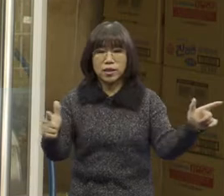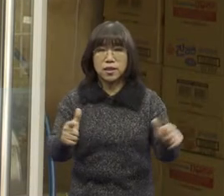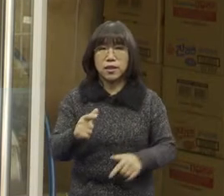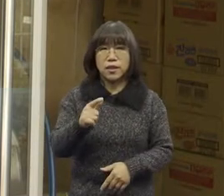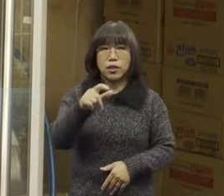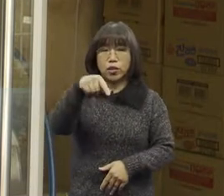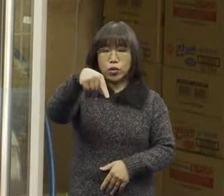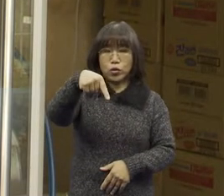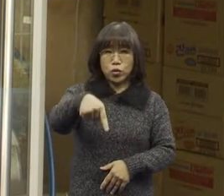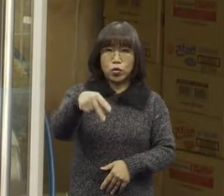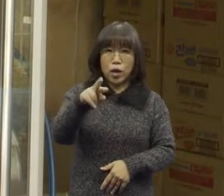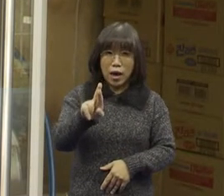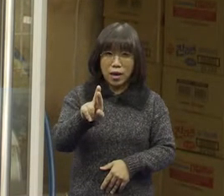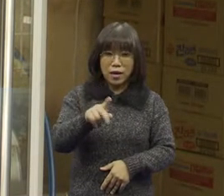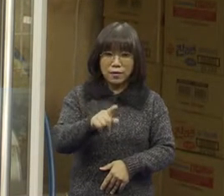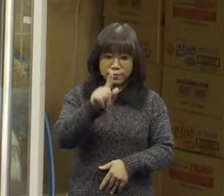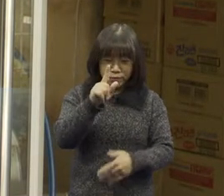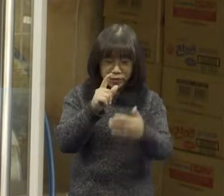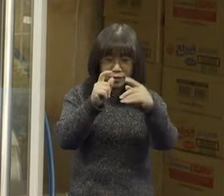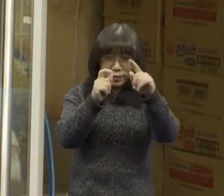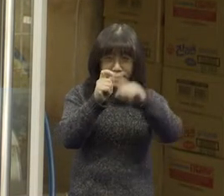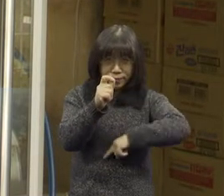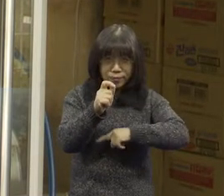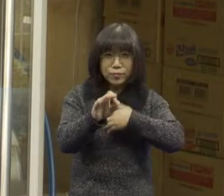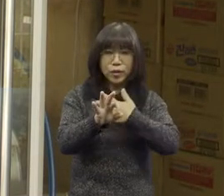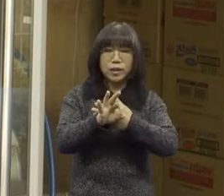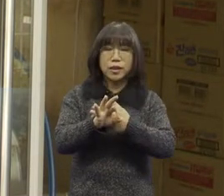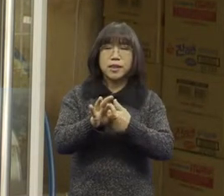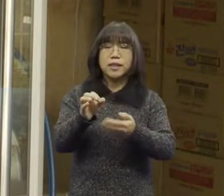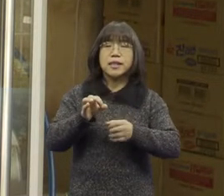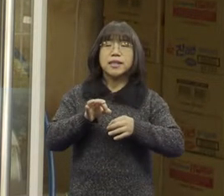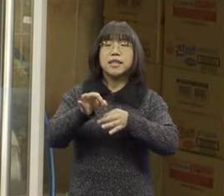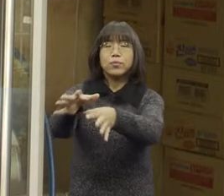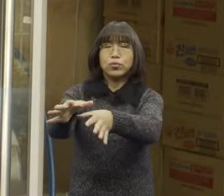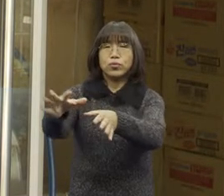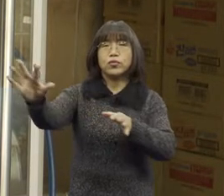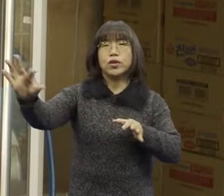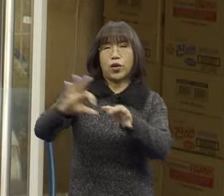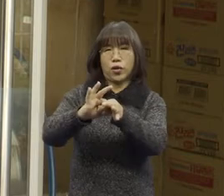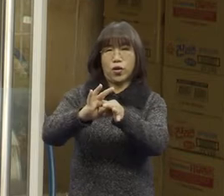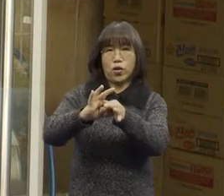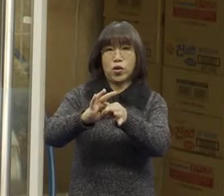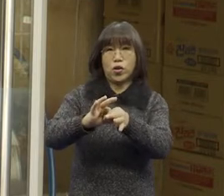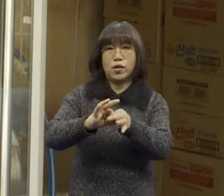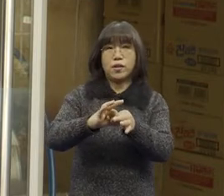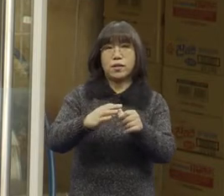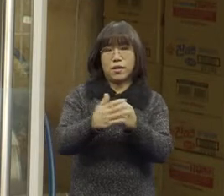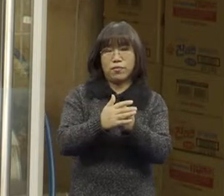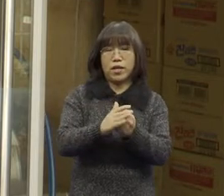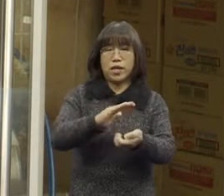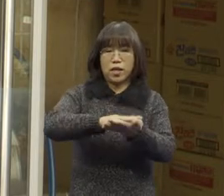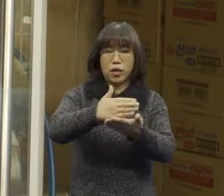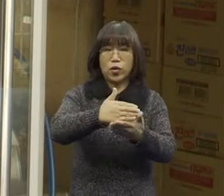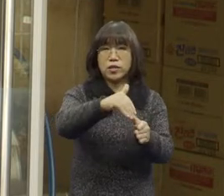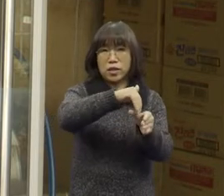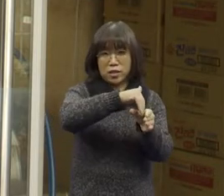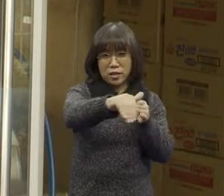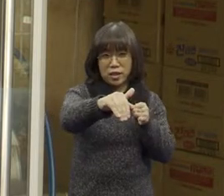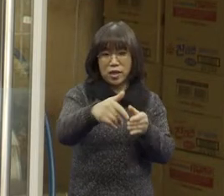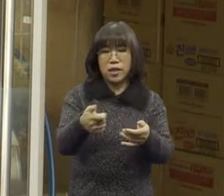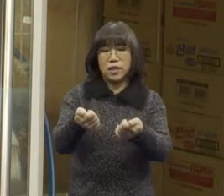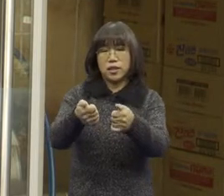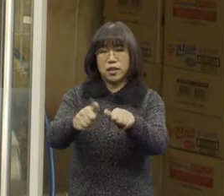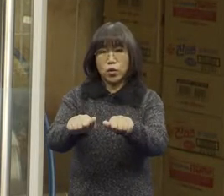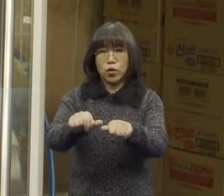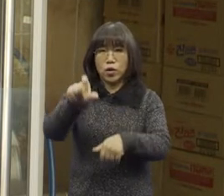인쇄된 QR코드를 촬영하면 공동모금의 기부 페이지로 바로 연결됩니다. 기부금은 계좌이체와 신용카드로 납부